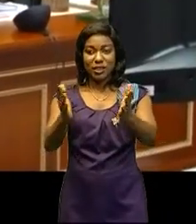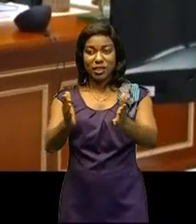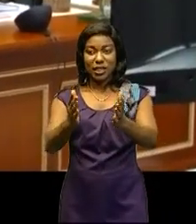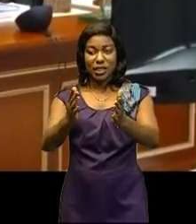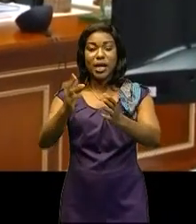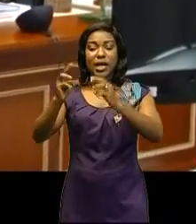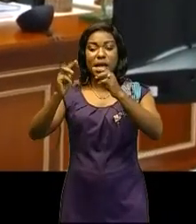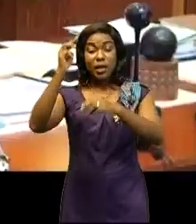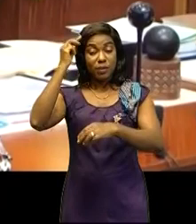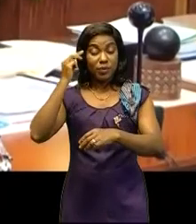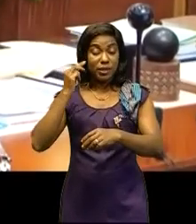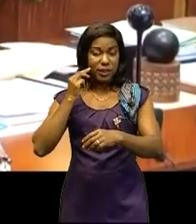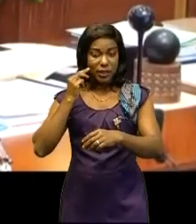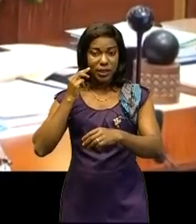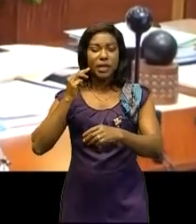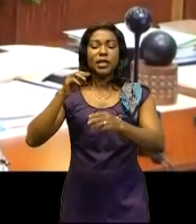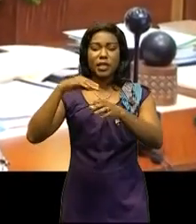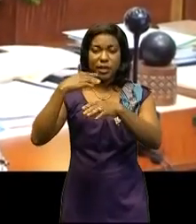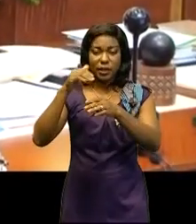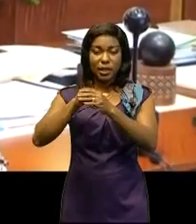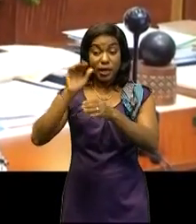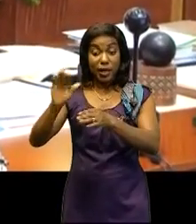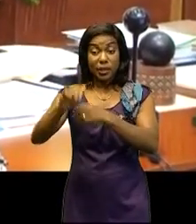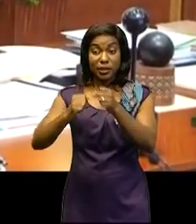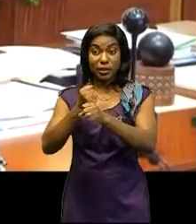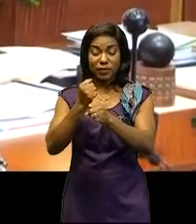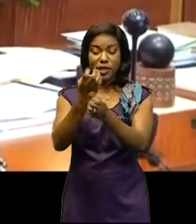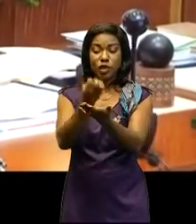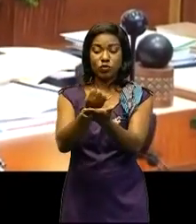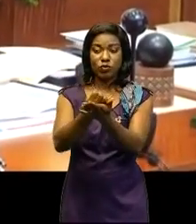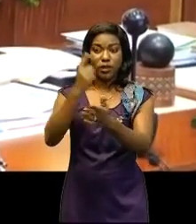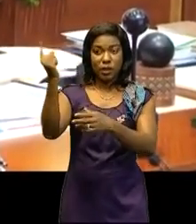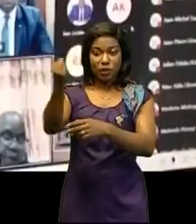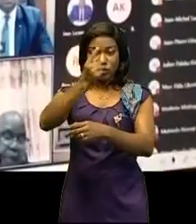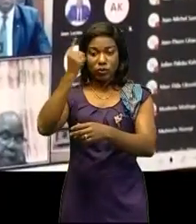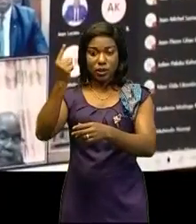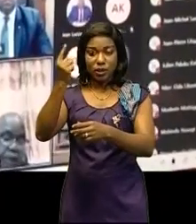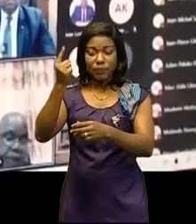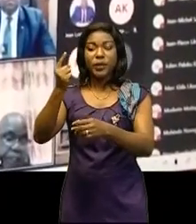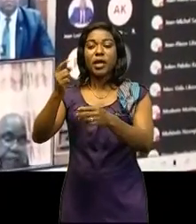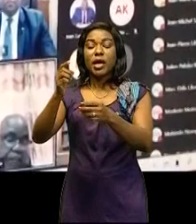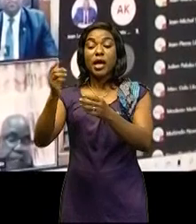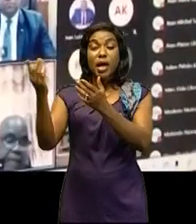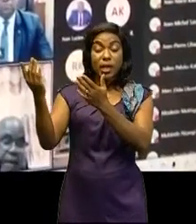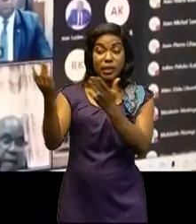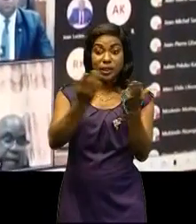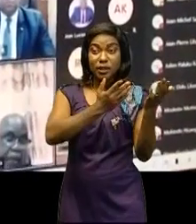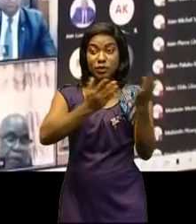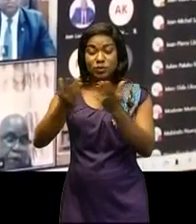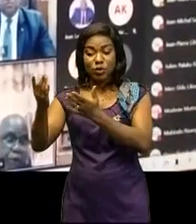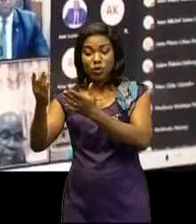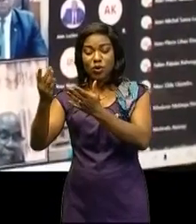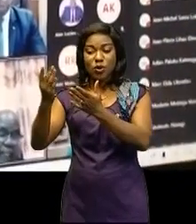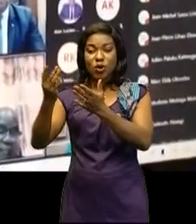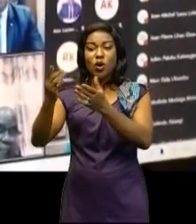ministres ayant dans leurs attributions l'économie nationale, les transports en voie de communication et